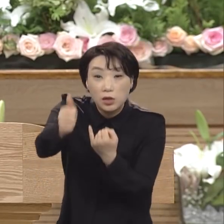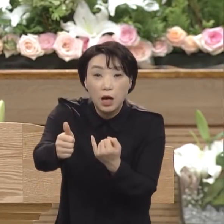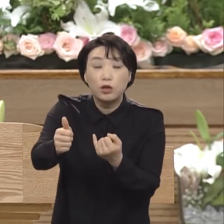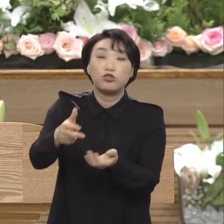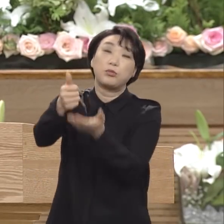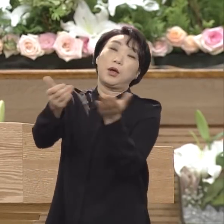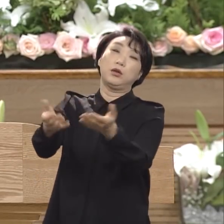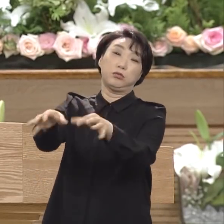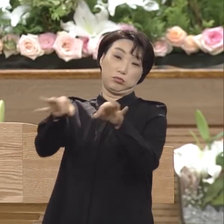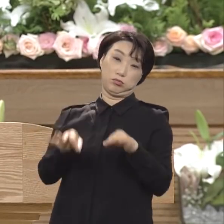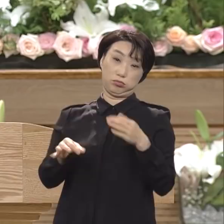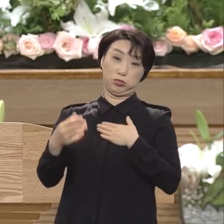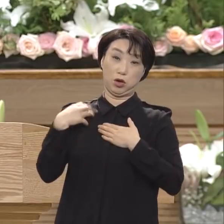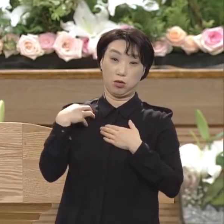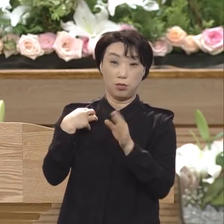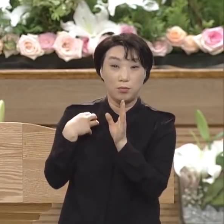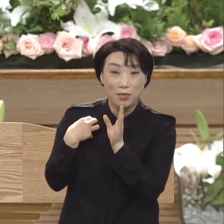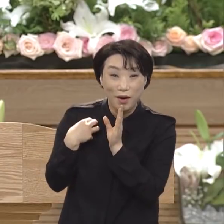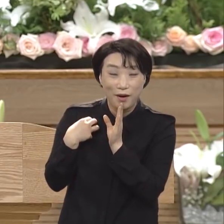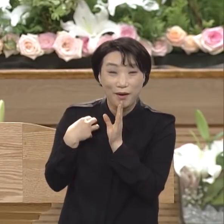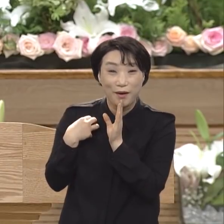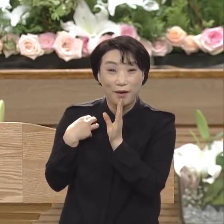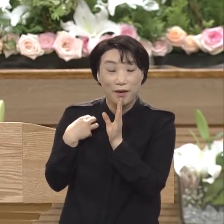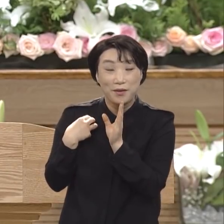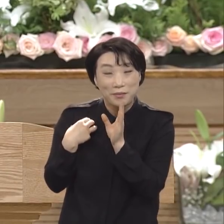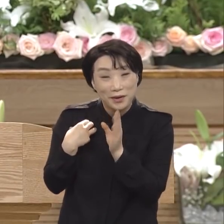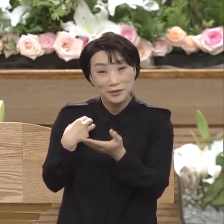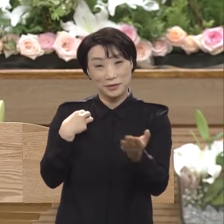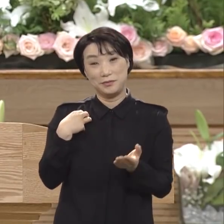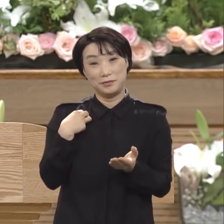일이요. 내일.